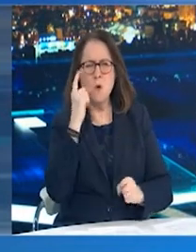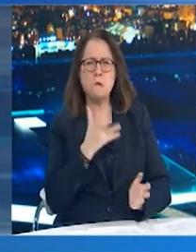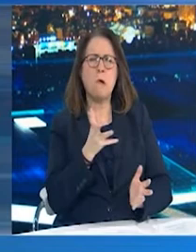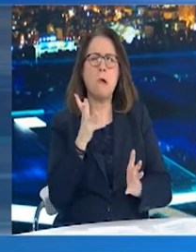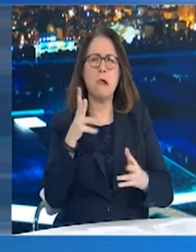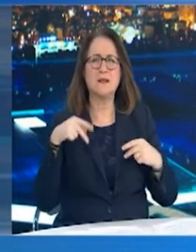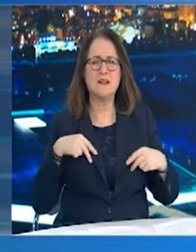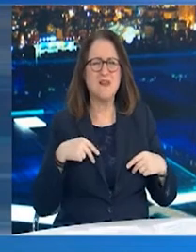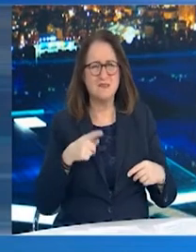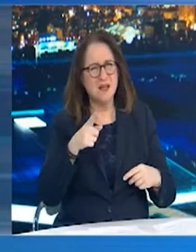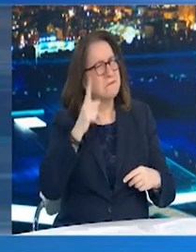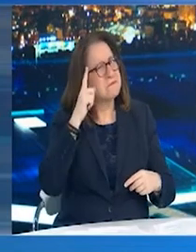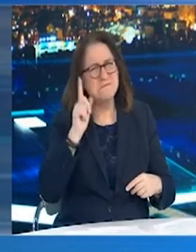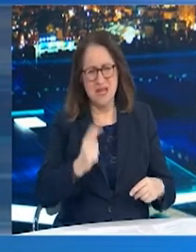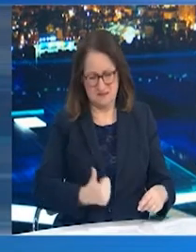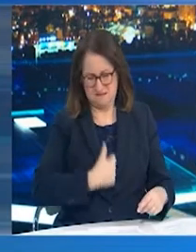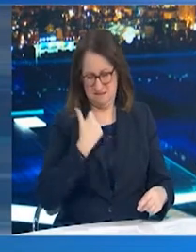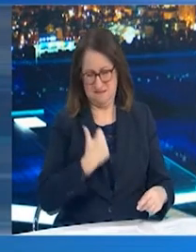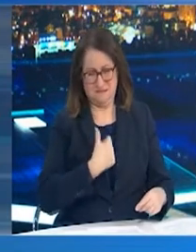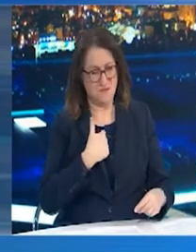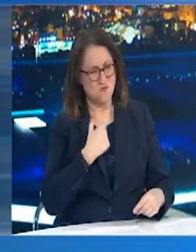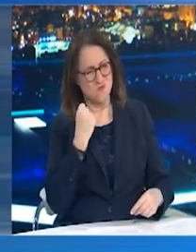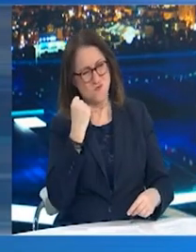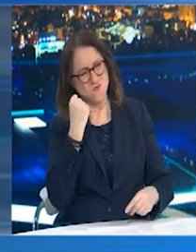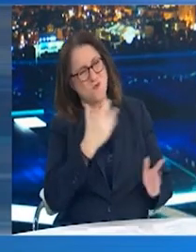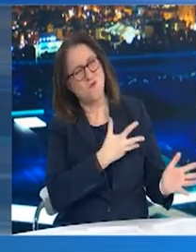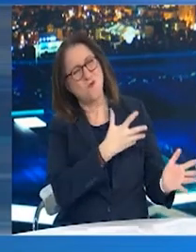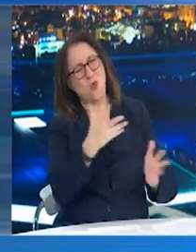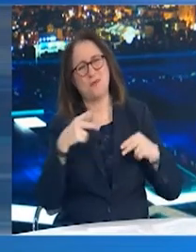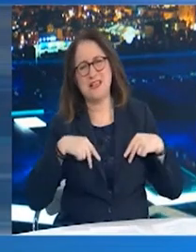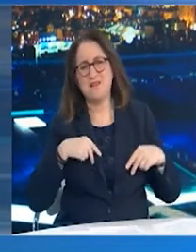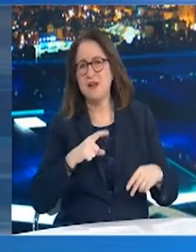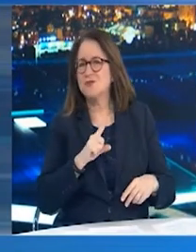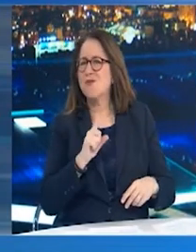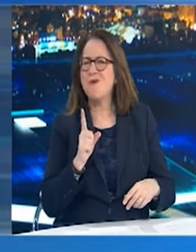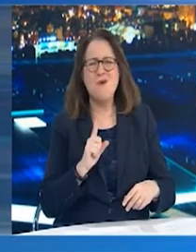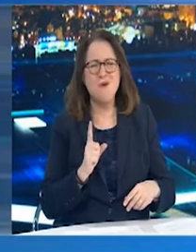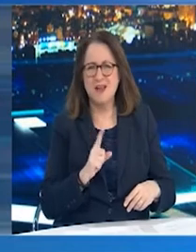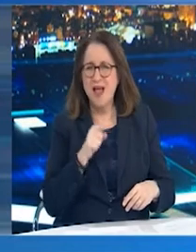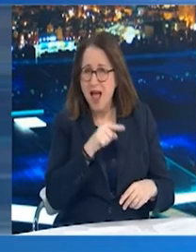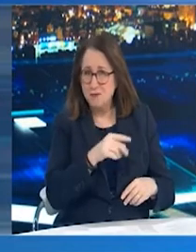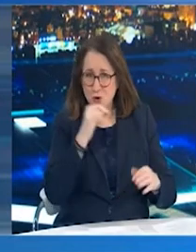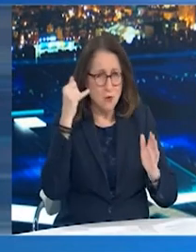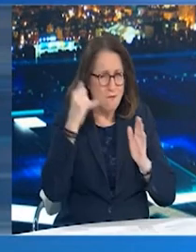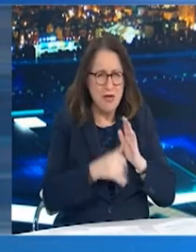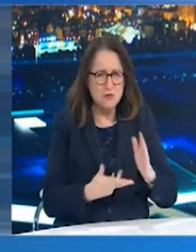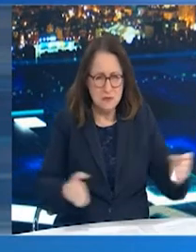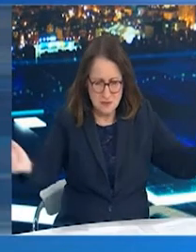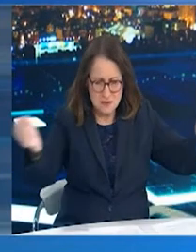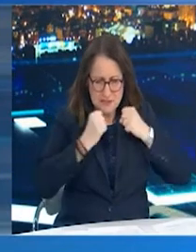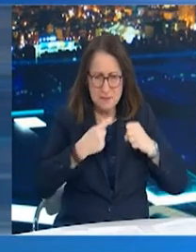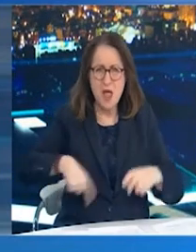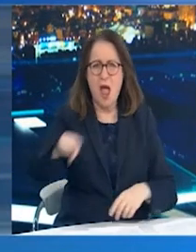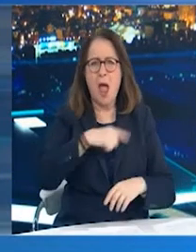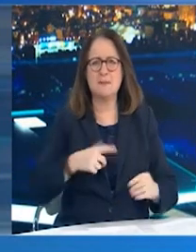κοινωνικό σύνολο και θέτει σε κίνδυνο όλη την προσπάθεια που κάνουμε όλοι μας τηρώντας τα μέτρα για να μπορέσει η χώρα μας με